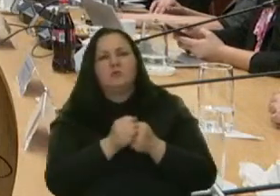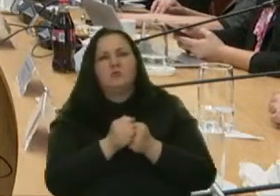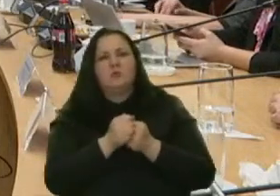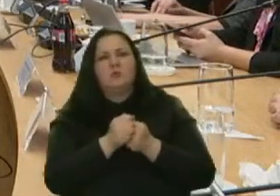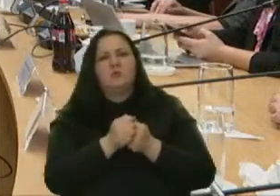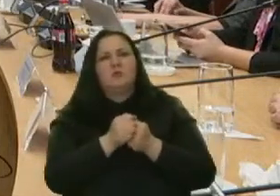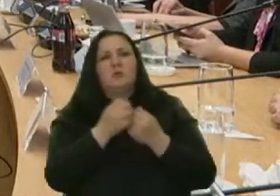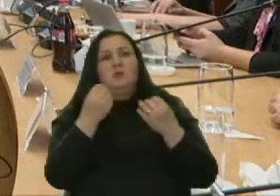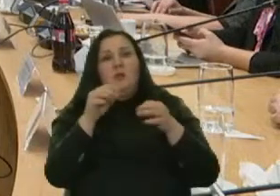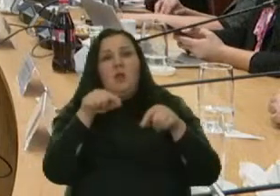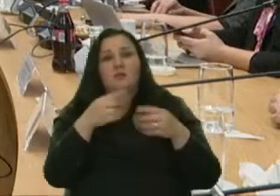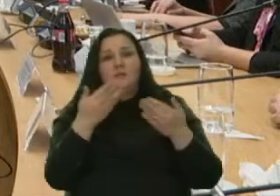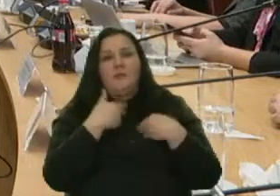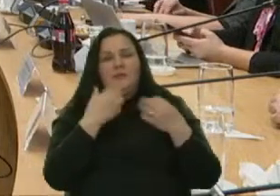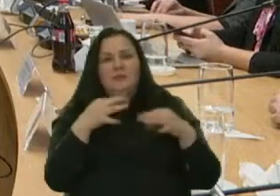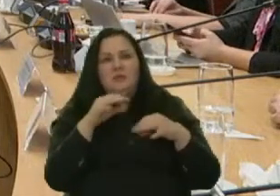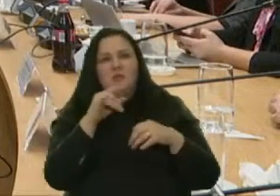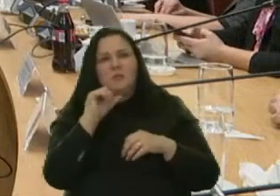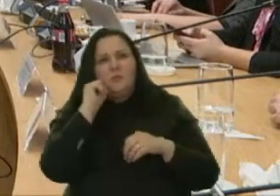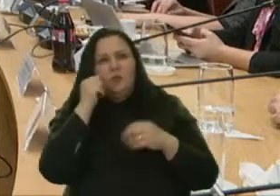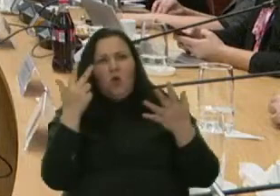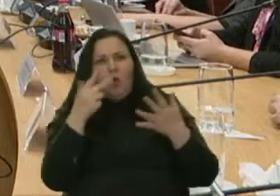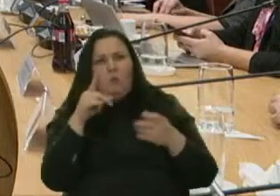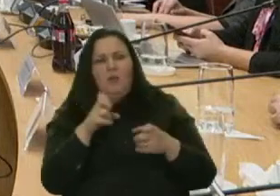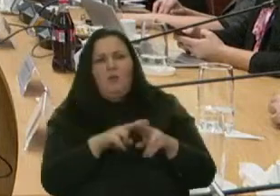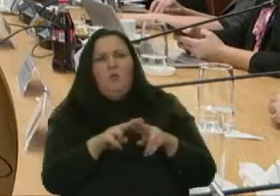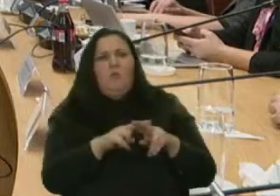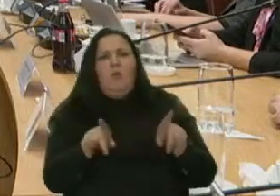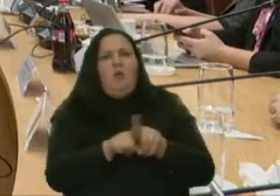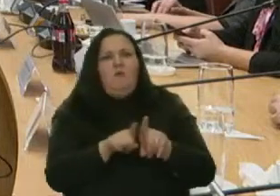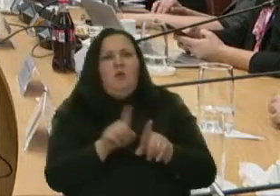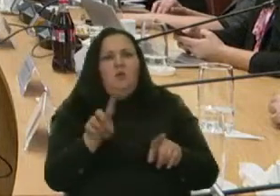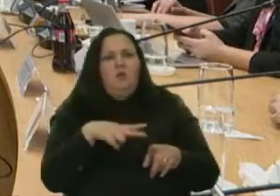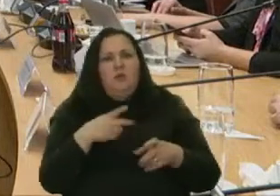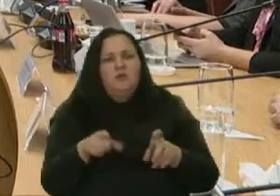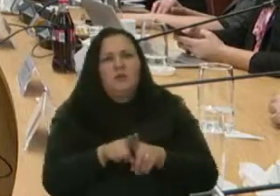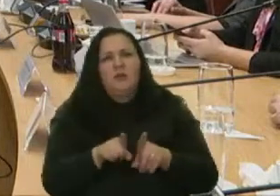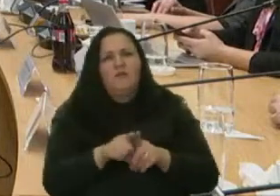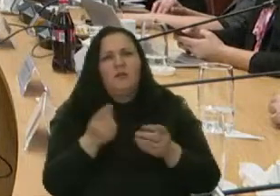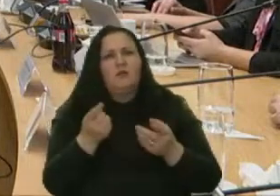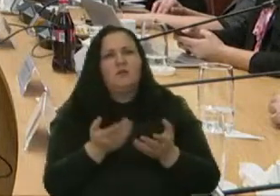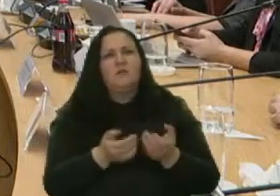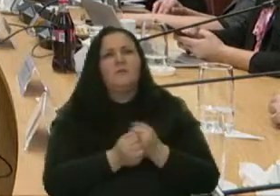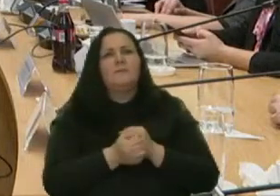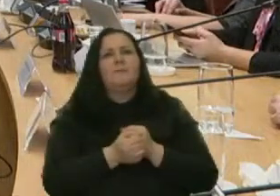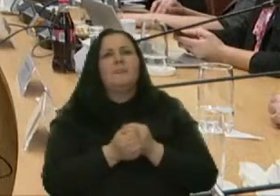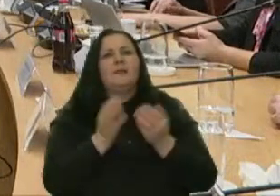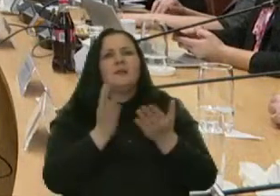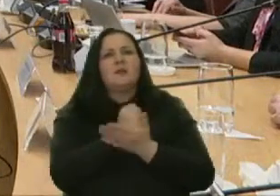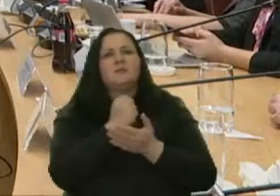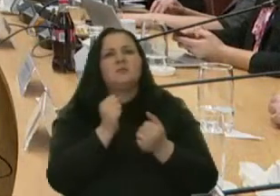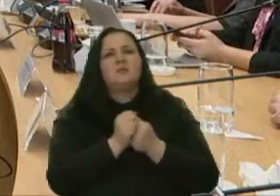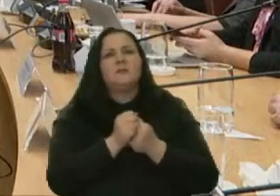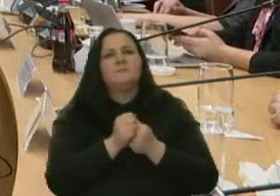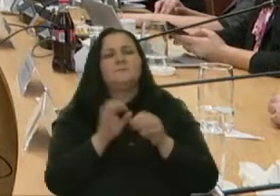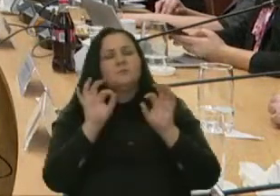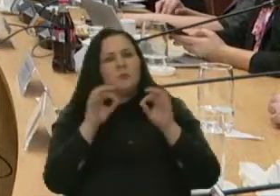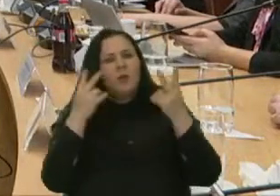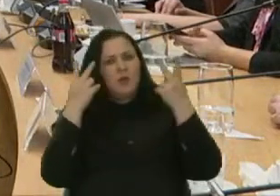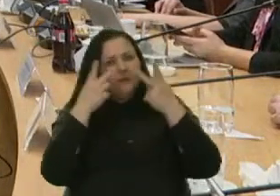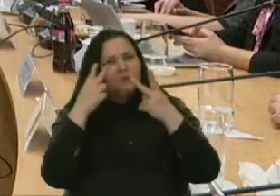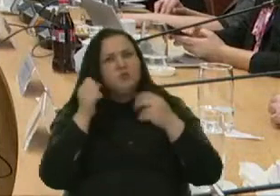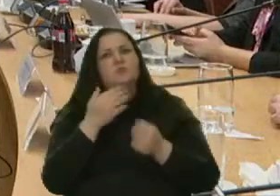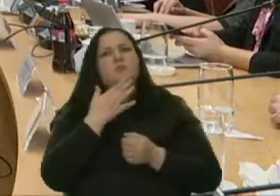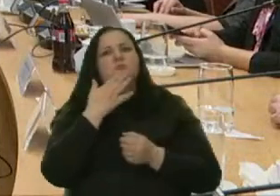RON și mâ vede că ia opt ști pot să i spun că i același Sal zice mă ești nebun cum am același zice n am același venit am înțeles nuanța aceasta și